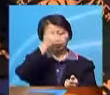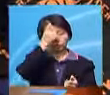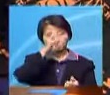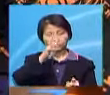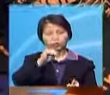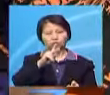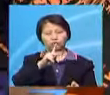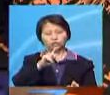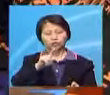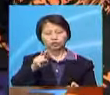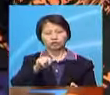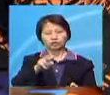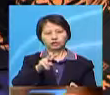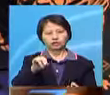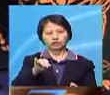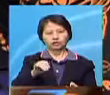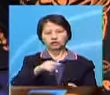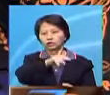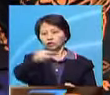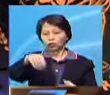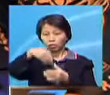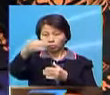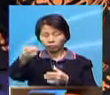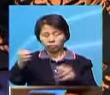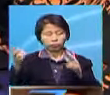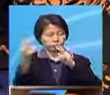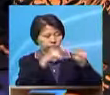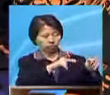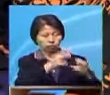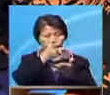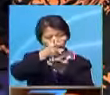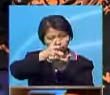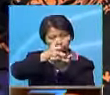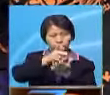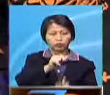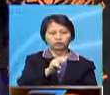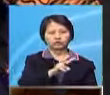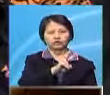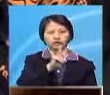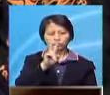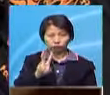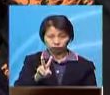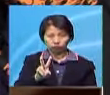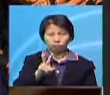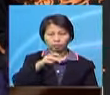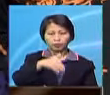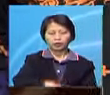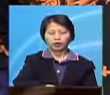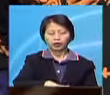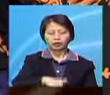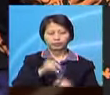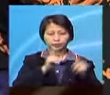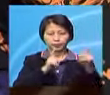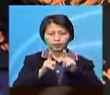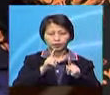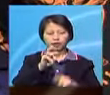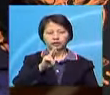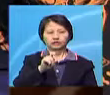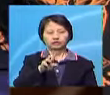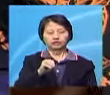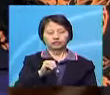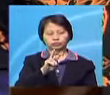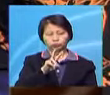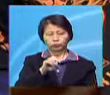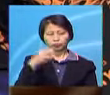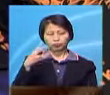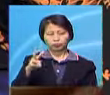Jadi kepada anda di luar sana, jangan lepaskan peluang ini, saksikanlah secara langsung hanya di TV2, iaitu malam kemuncak Bintang RTM 2016